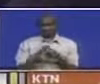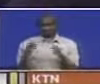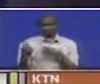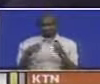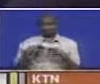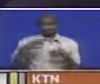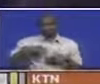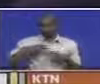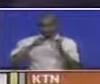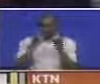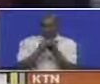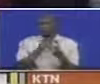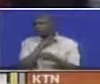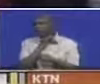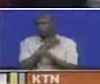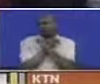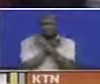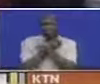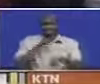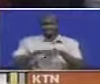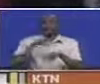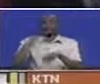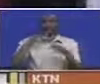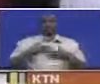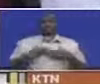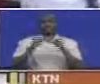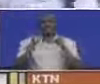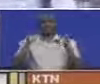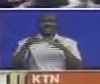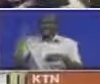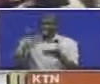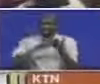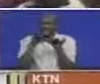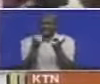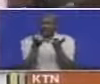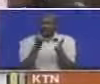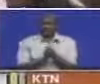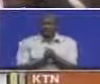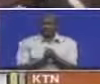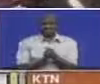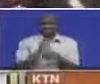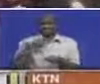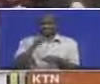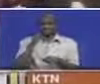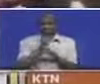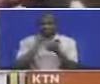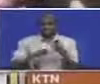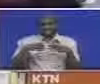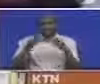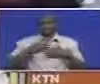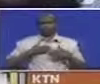Jamaa zake wanateta baada ya kukosa mwili wake walioleta wiki jana kuhifadhiwa, na badala yake wakapewa mwili wa mtu